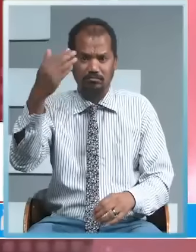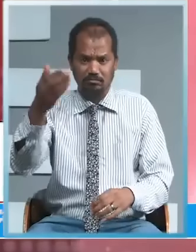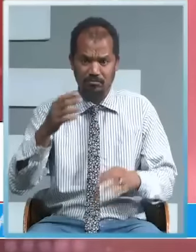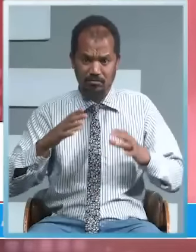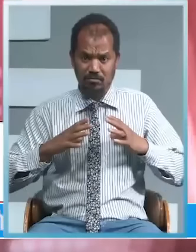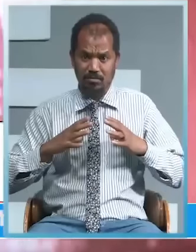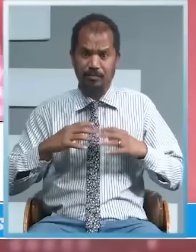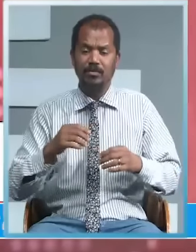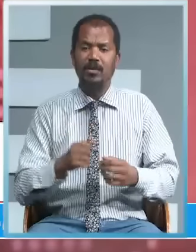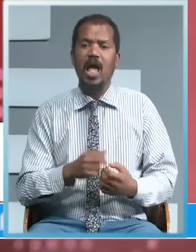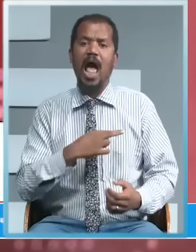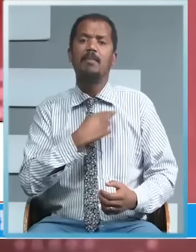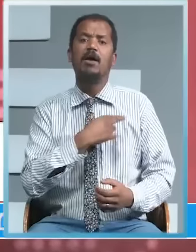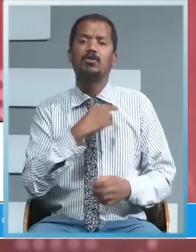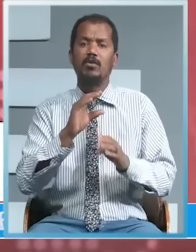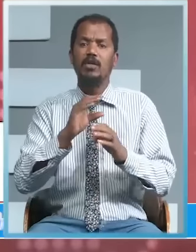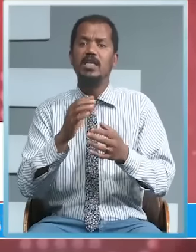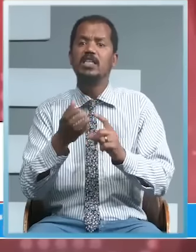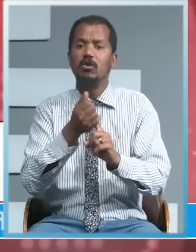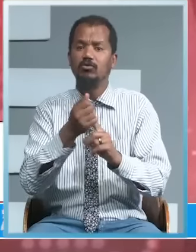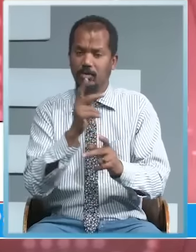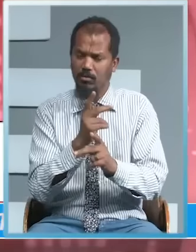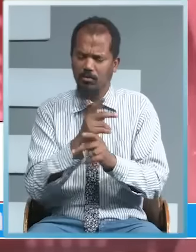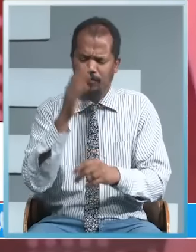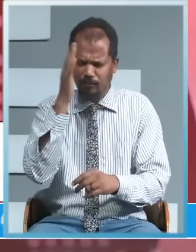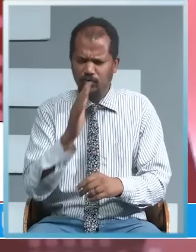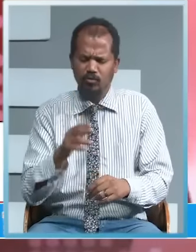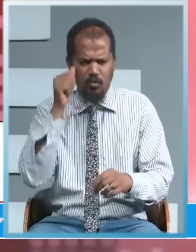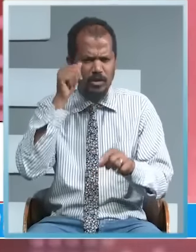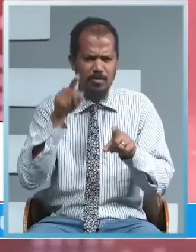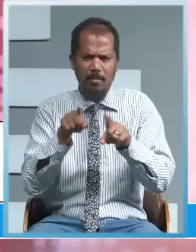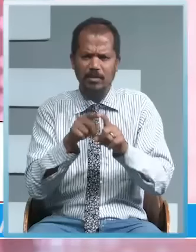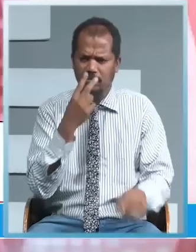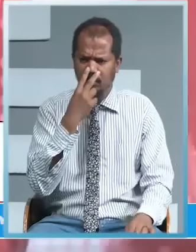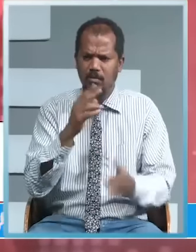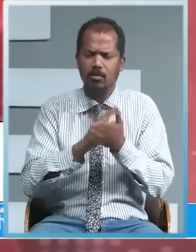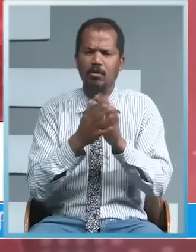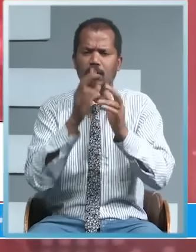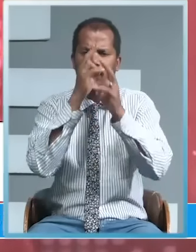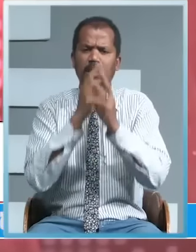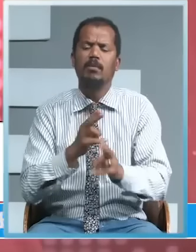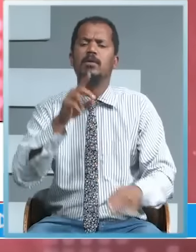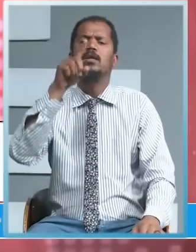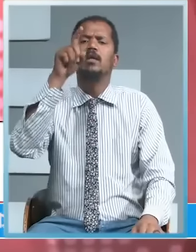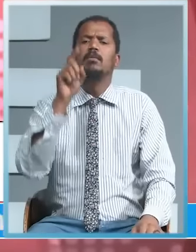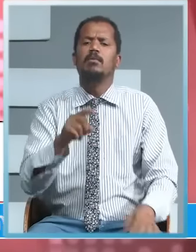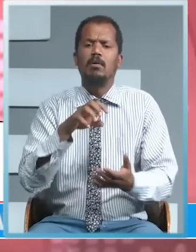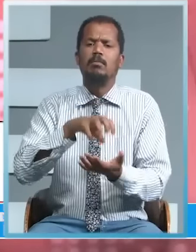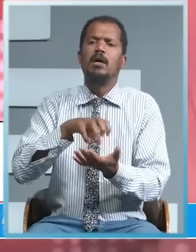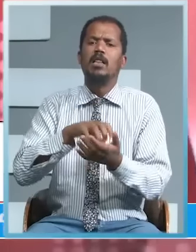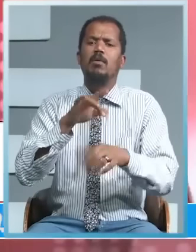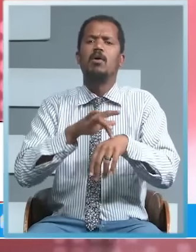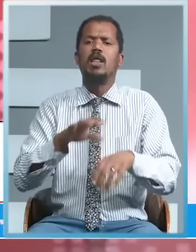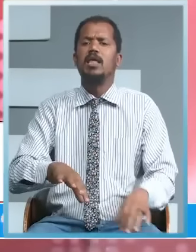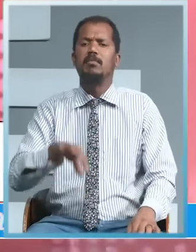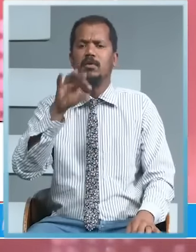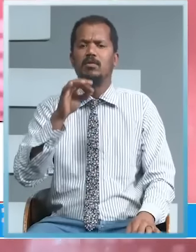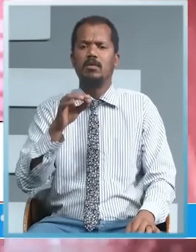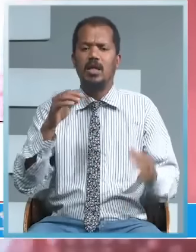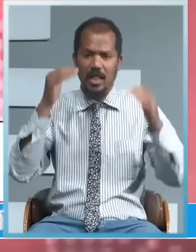በዓል ሃይማኖታዊ ትውፊቱን በጠበቀና ፍጹም ወንድማማችነትን የሚታይበት ሆኖ መከበር ስለሚገባው በከተማው ላይ